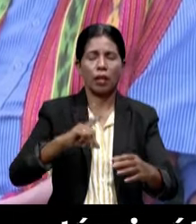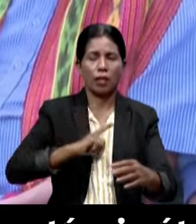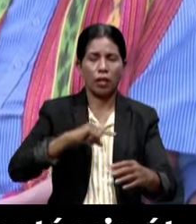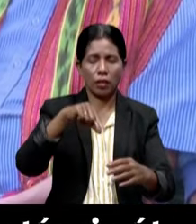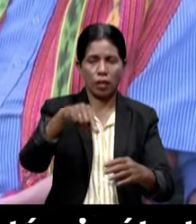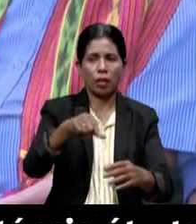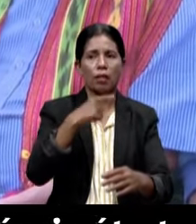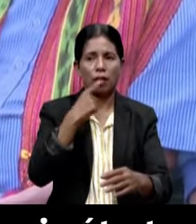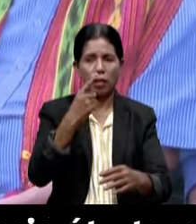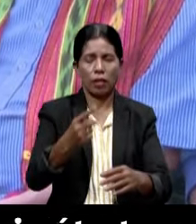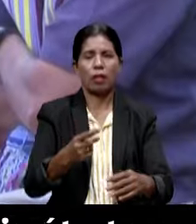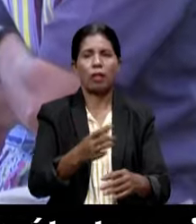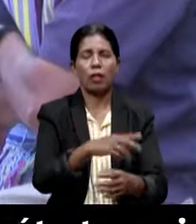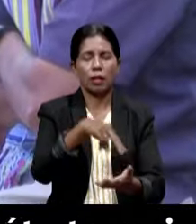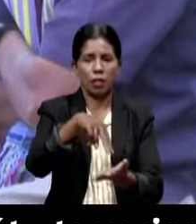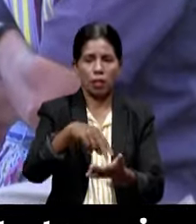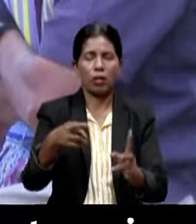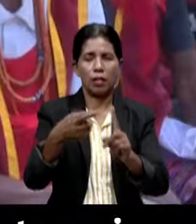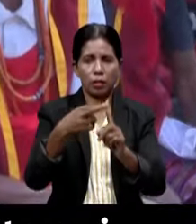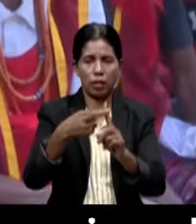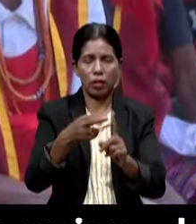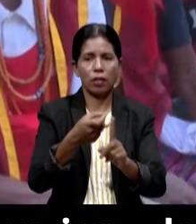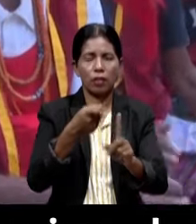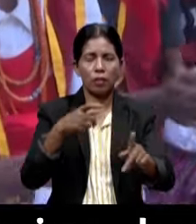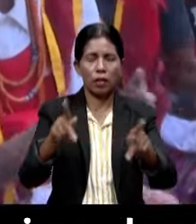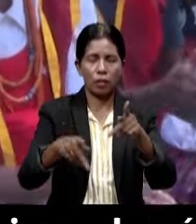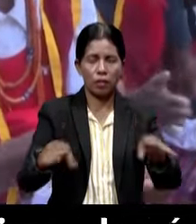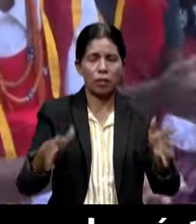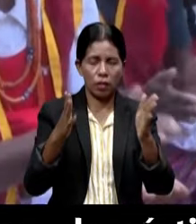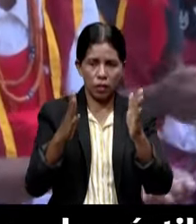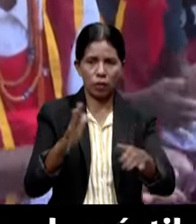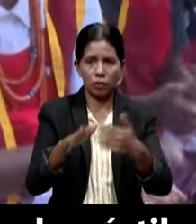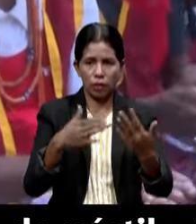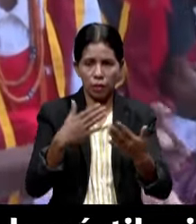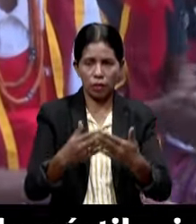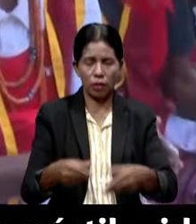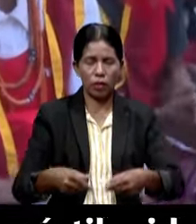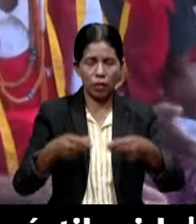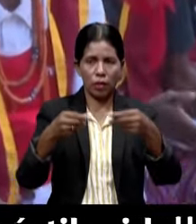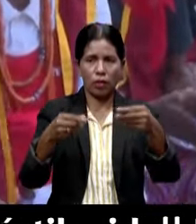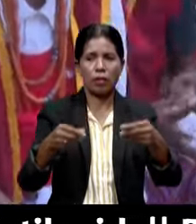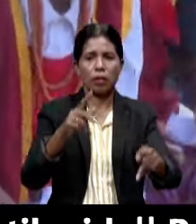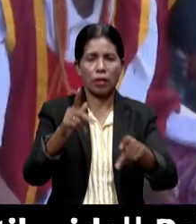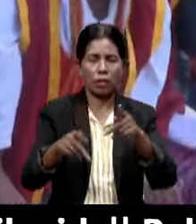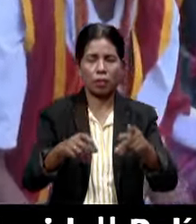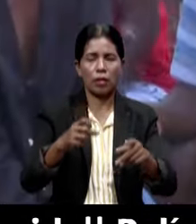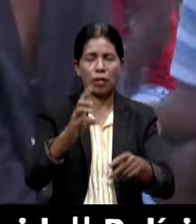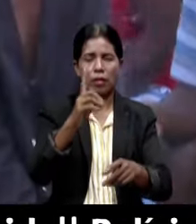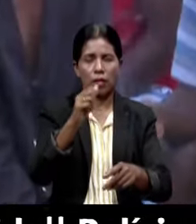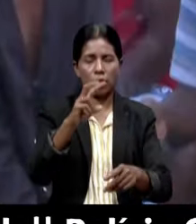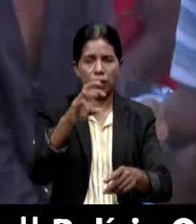Suarez Trakoka Hateten, hari plakane inisiatiba husi Fununain Kelikai Wansira, hodi fo omenajen basaudozu David Alex